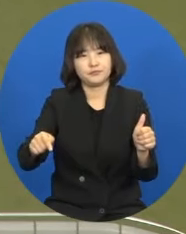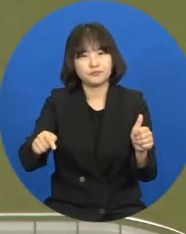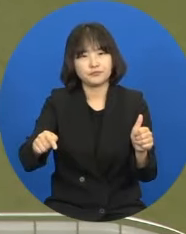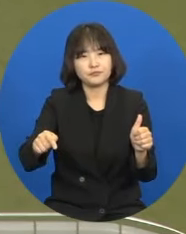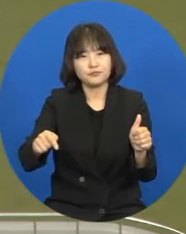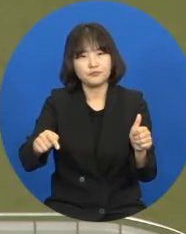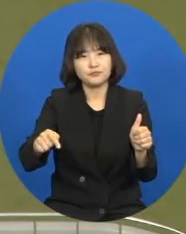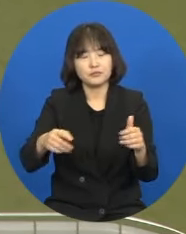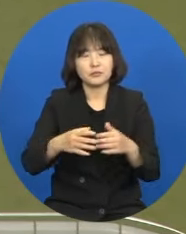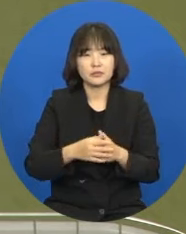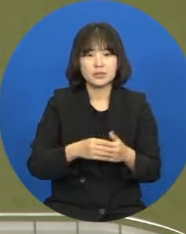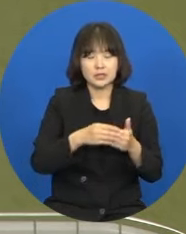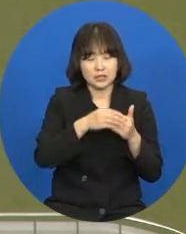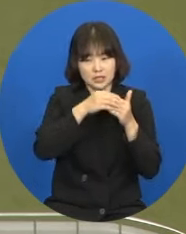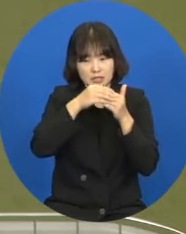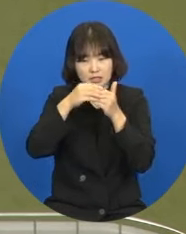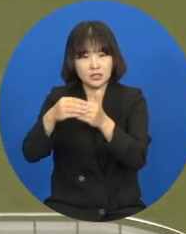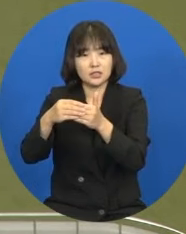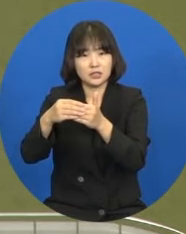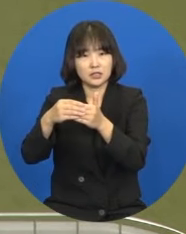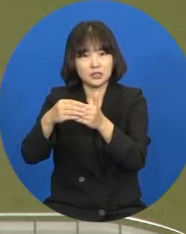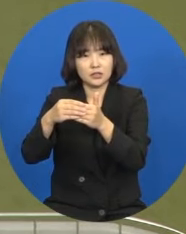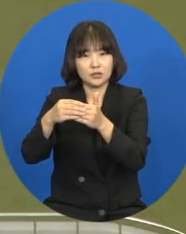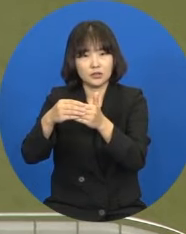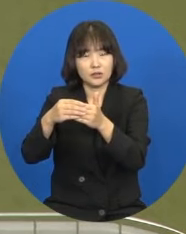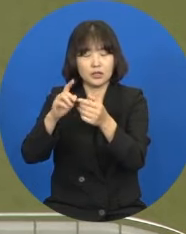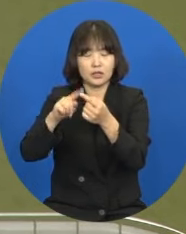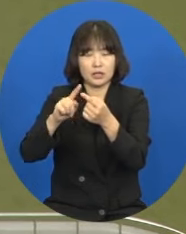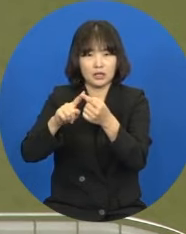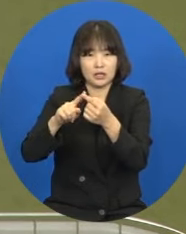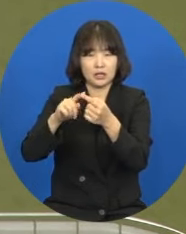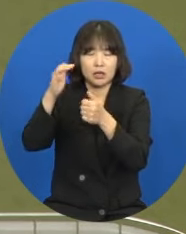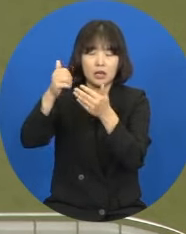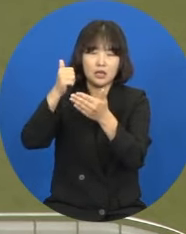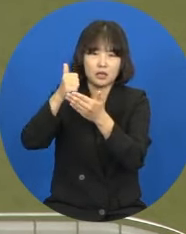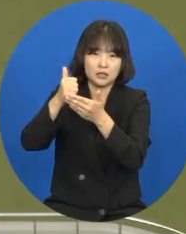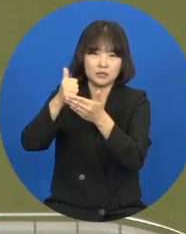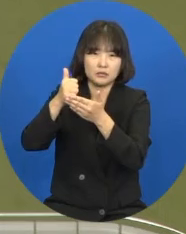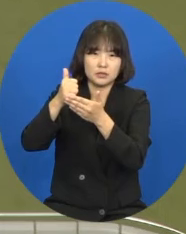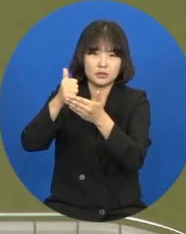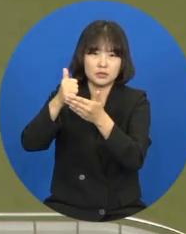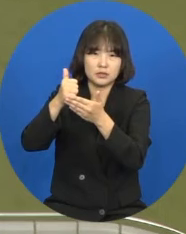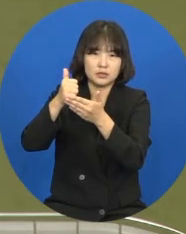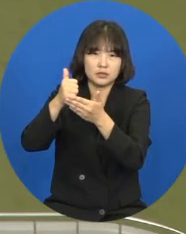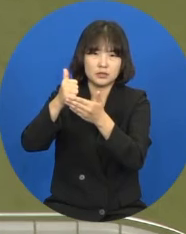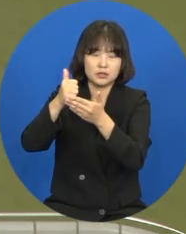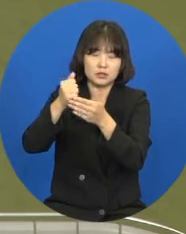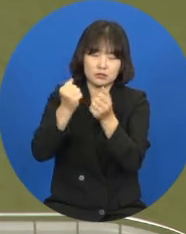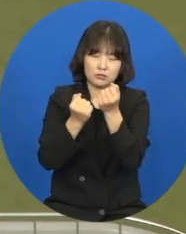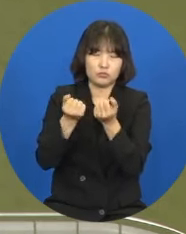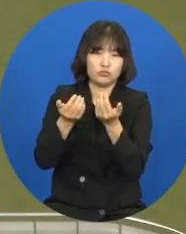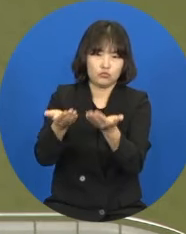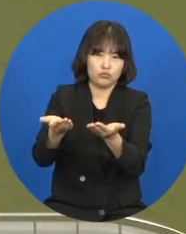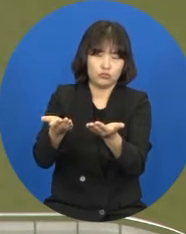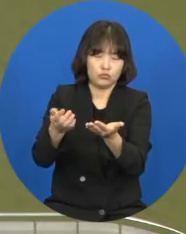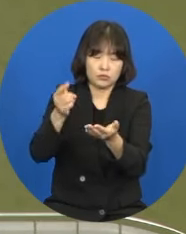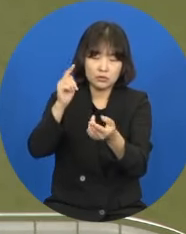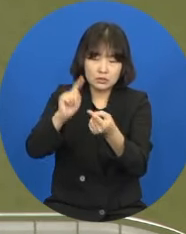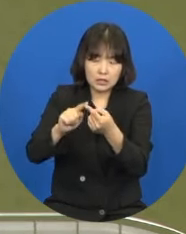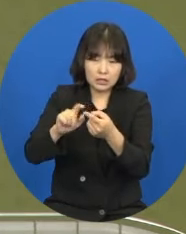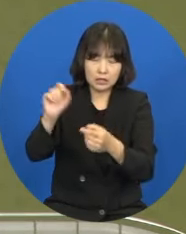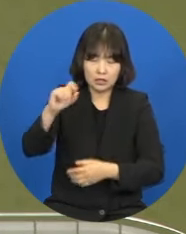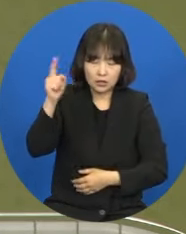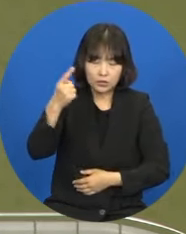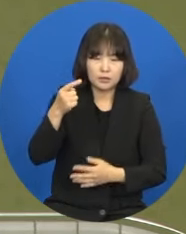리더십에 대한 어떤 저항에 대해서 하나님이 정리를 해줬어요데 그 부분을 다윗이 알았던 것 같아요 그